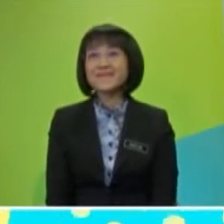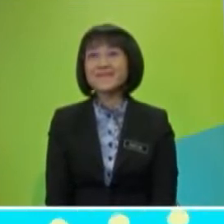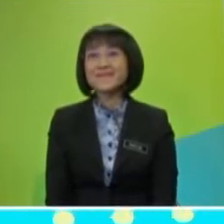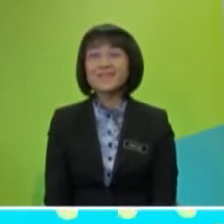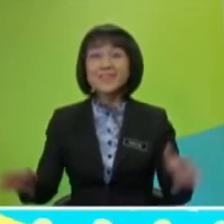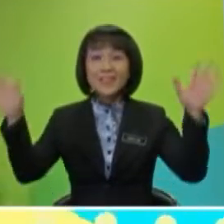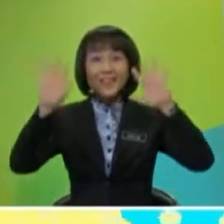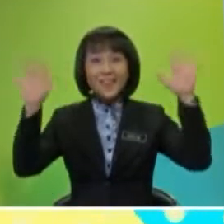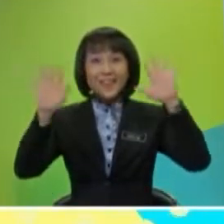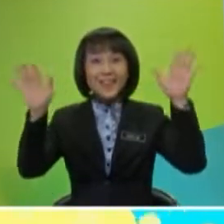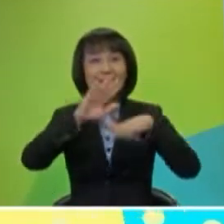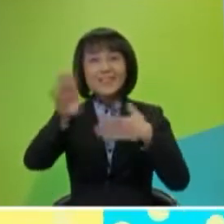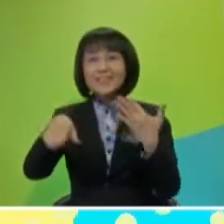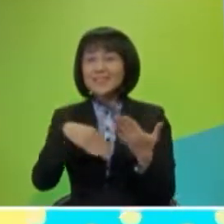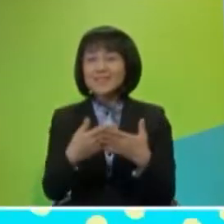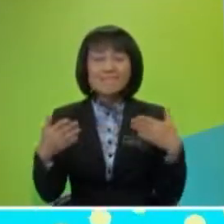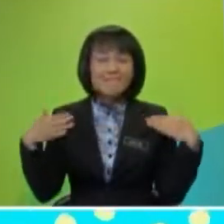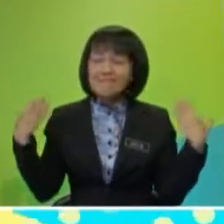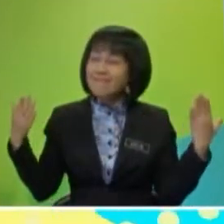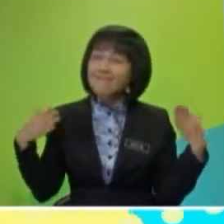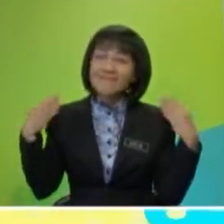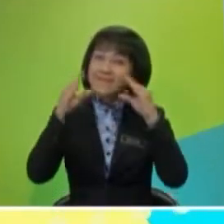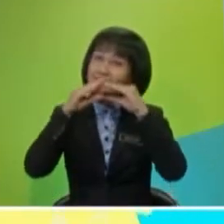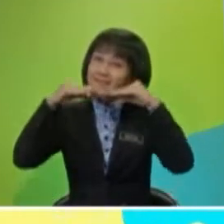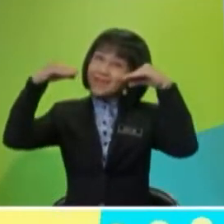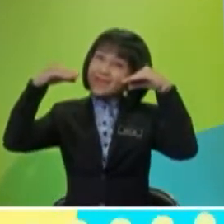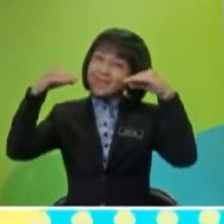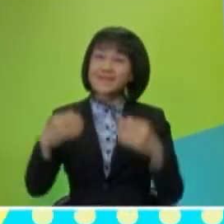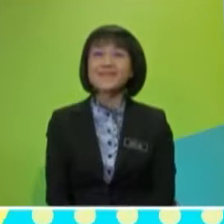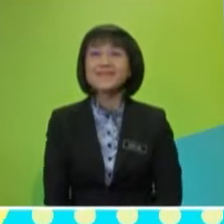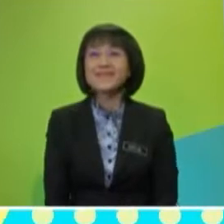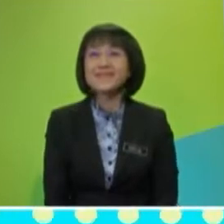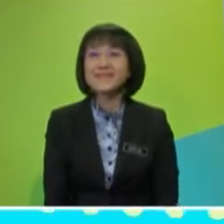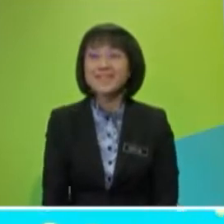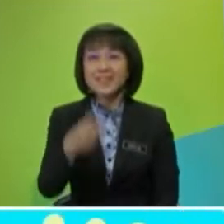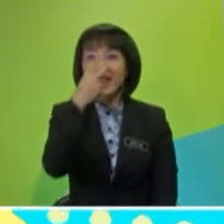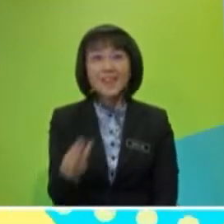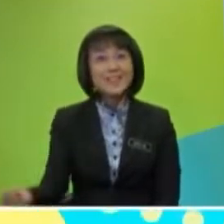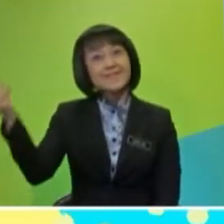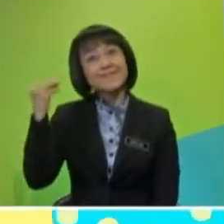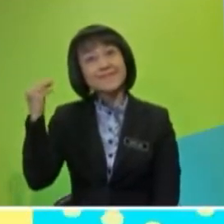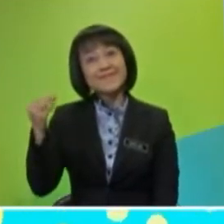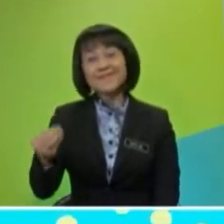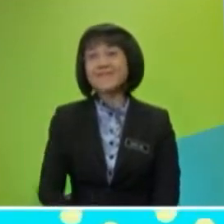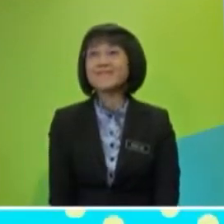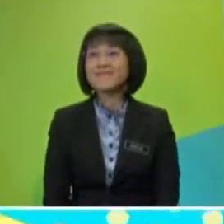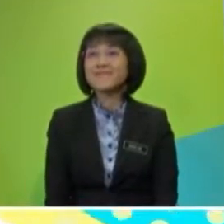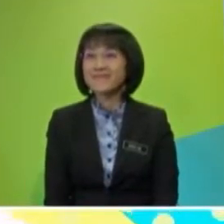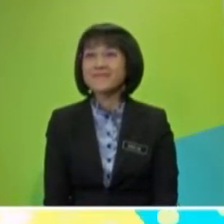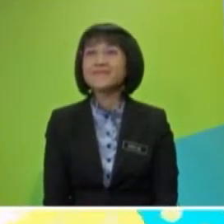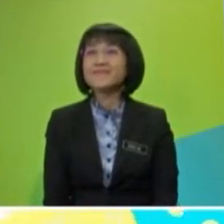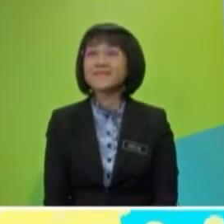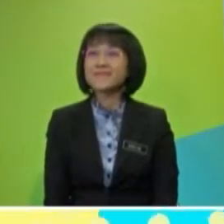Hai semua. Wah, cerianya masing-masing. Nampak orang kata bersemangat dengan uniform seragam sekolah mereka,